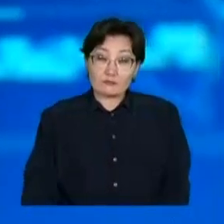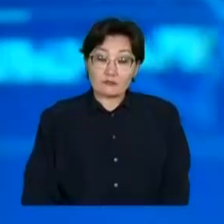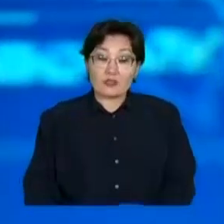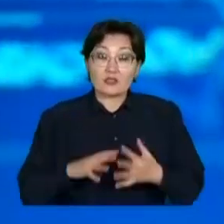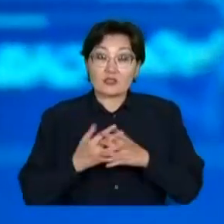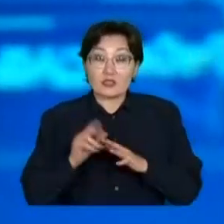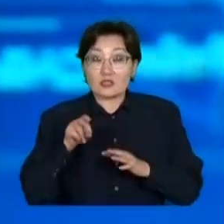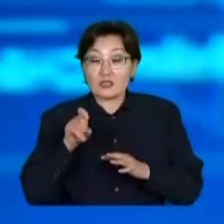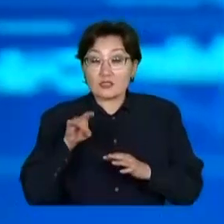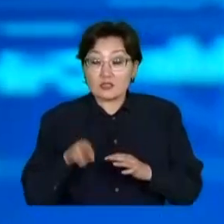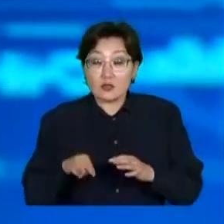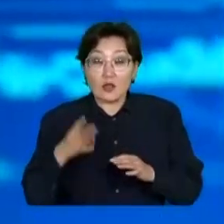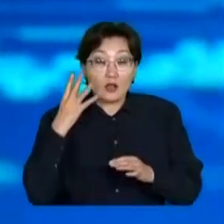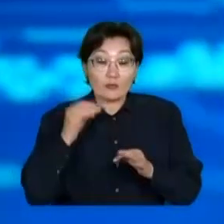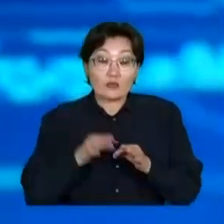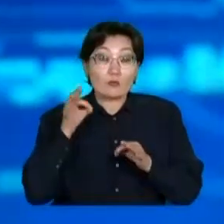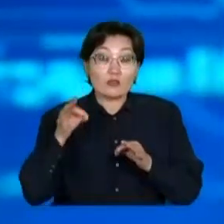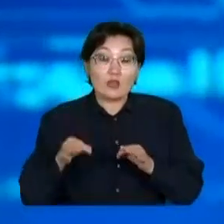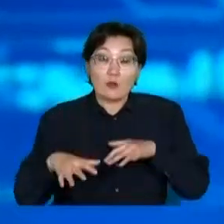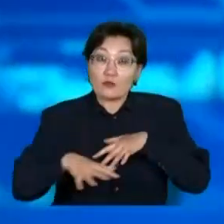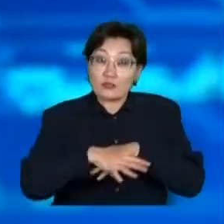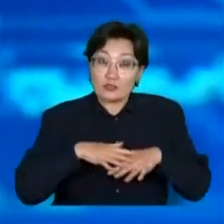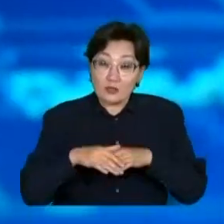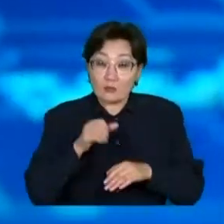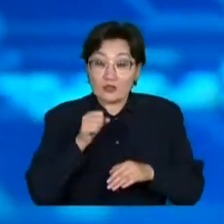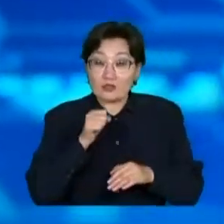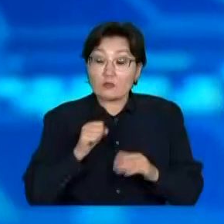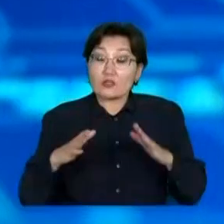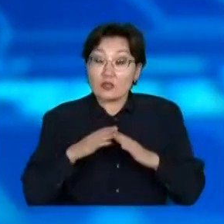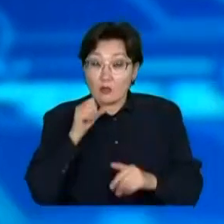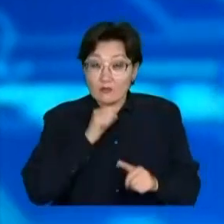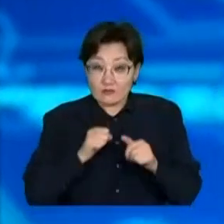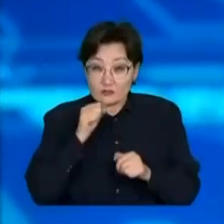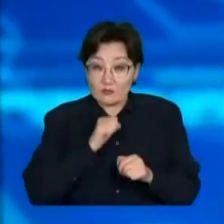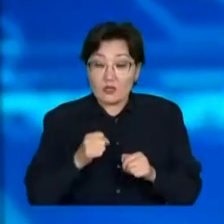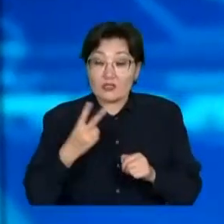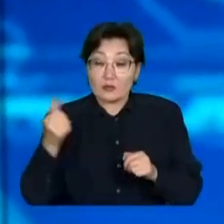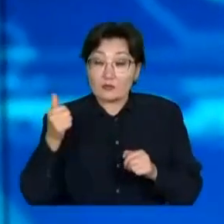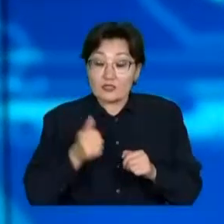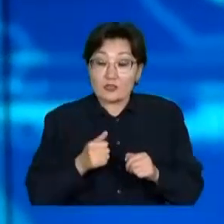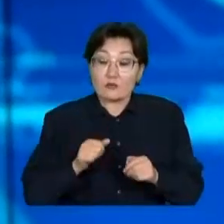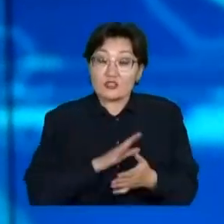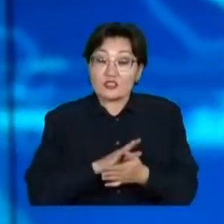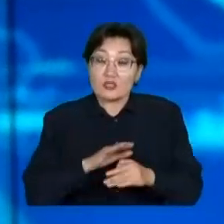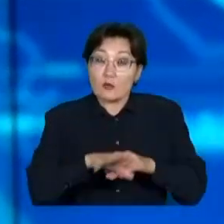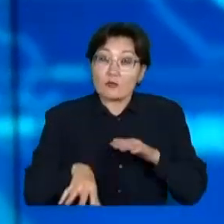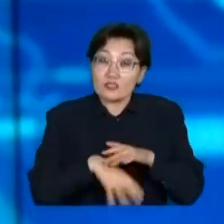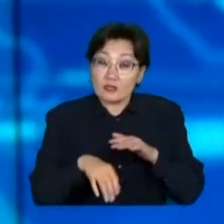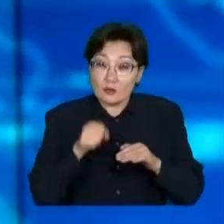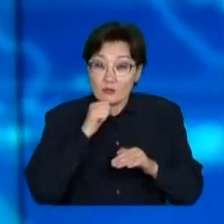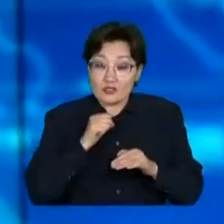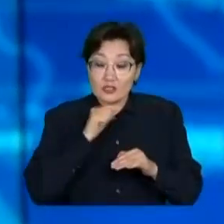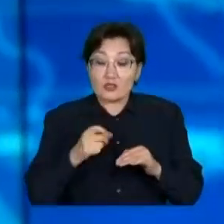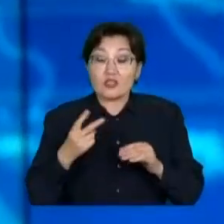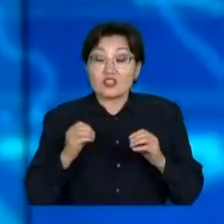В селе Кызыл-Кайрат Алматинской области массово обворовывают дома. За 2 недели злоумышленники обчистили 10 жилых объектов.